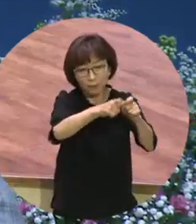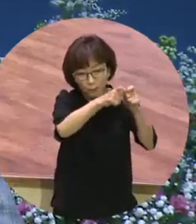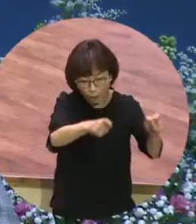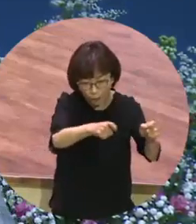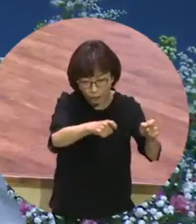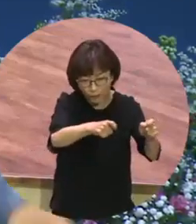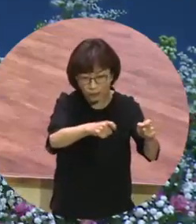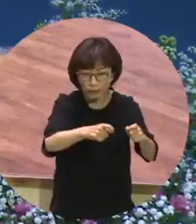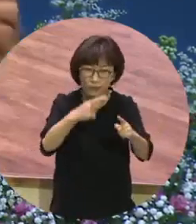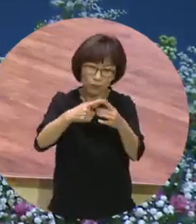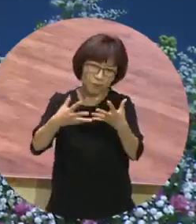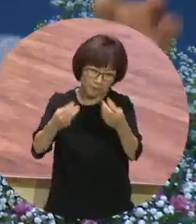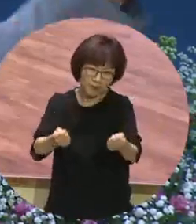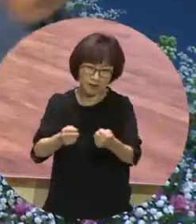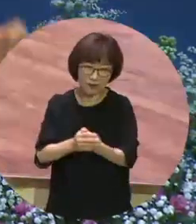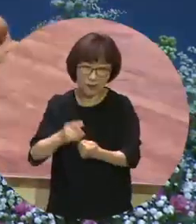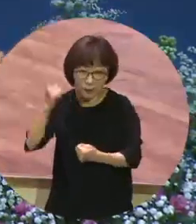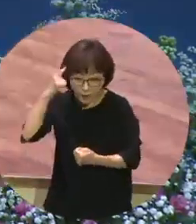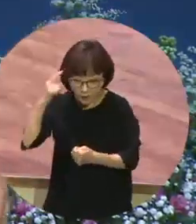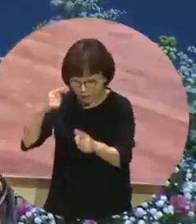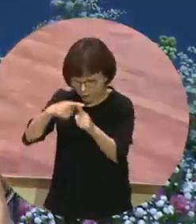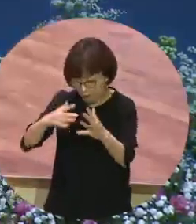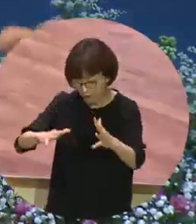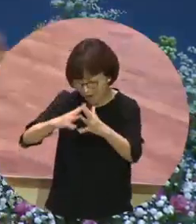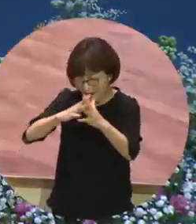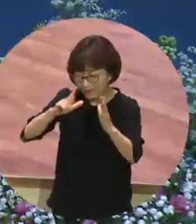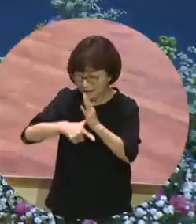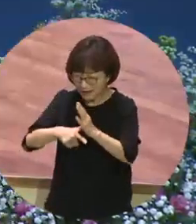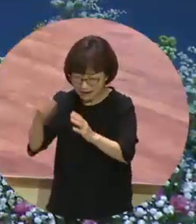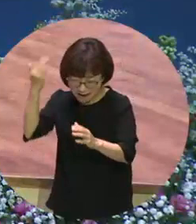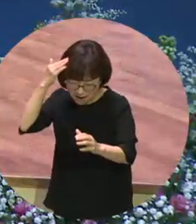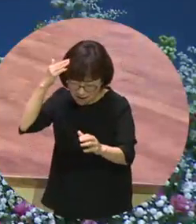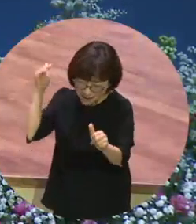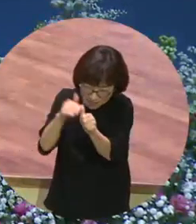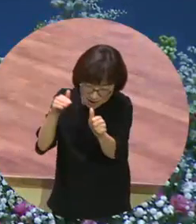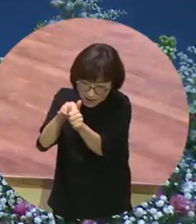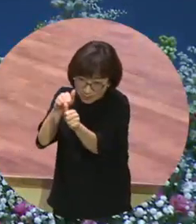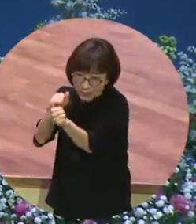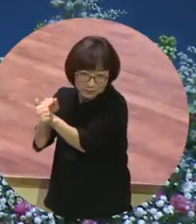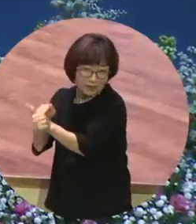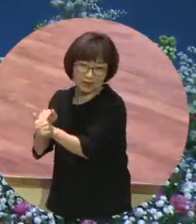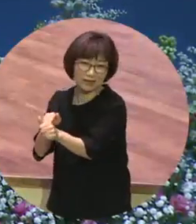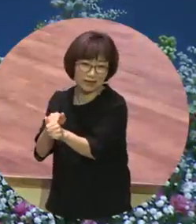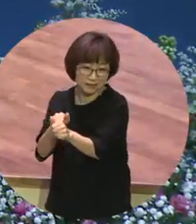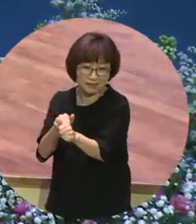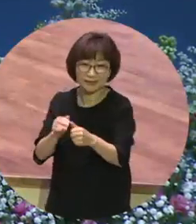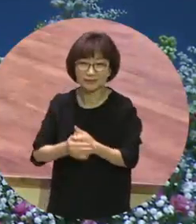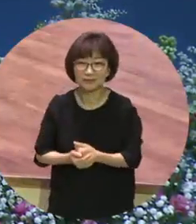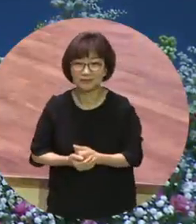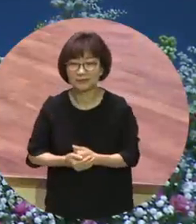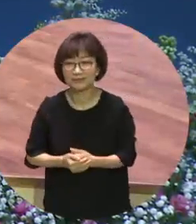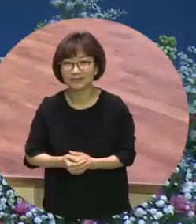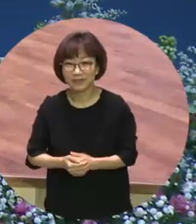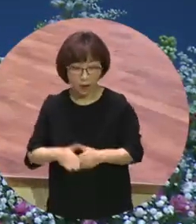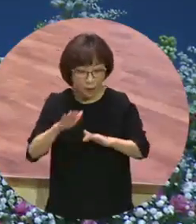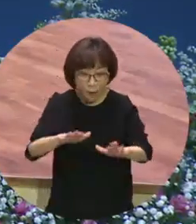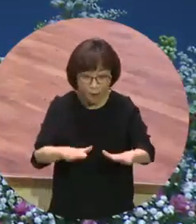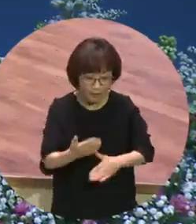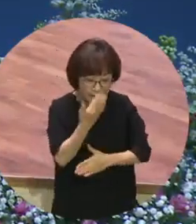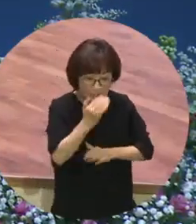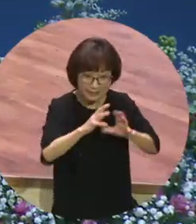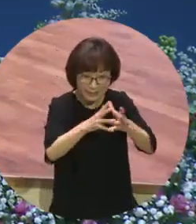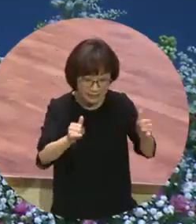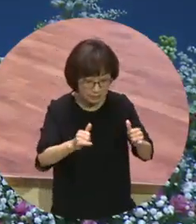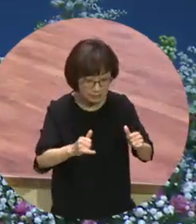그냥 두지 않습니다. 안에서 밖에서 막 공격입니다. 그 이스라엘 백성들이 보세요. 짓다가